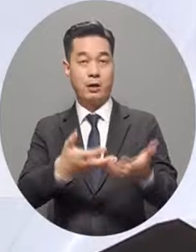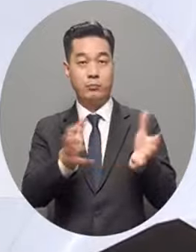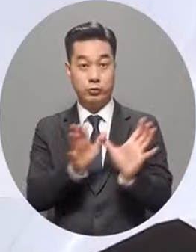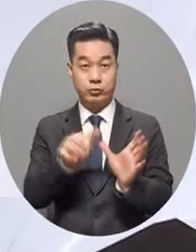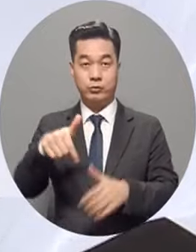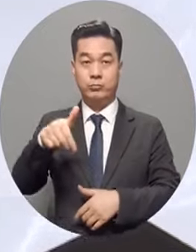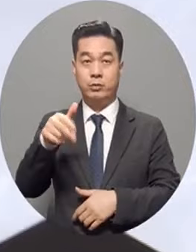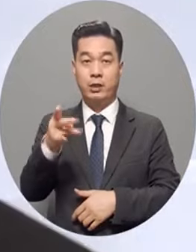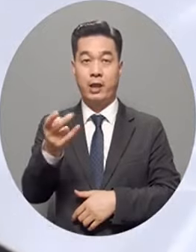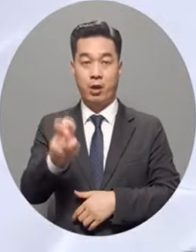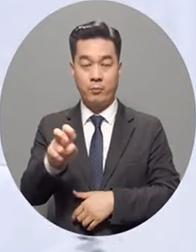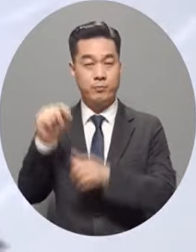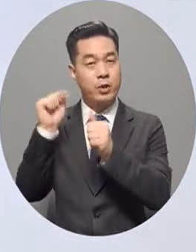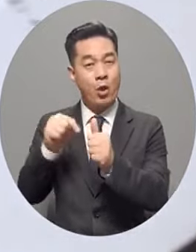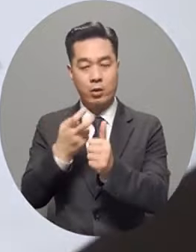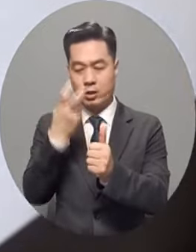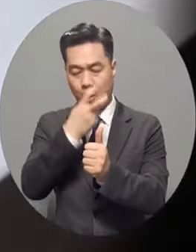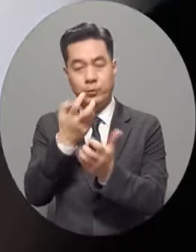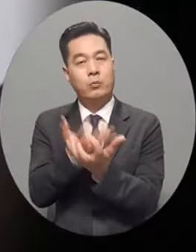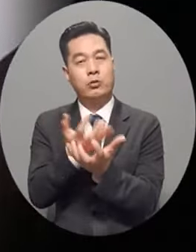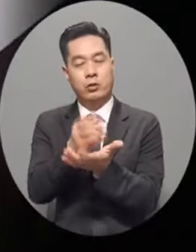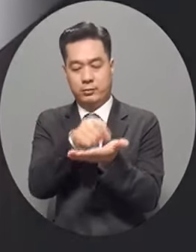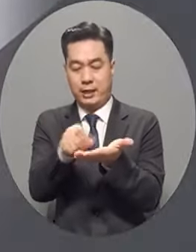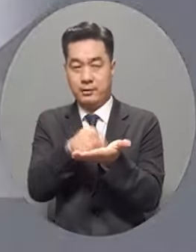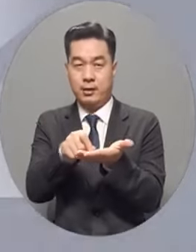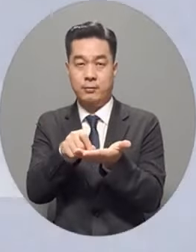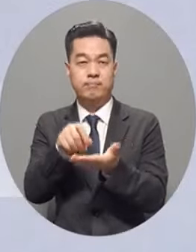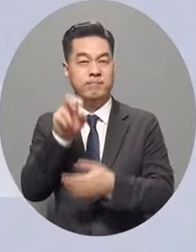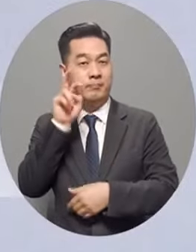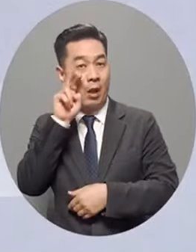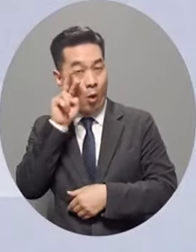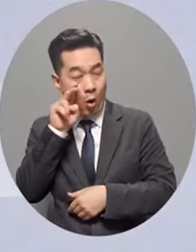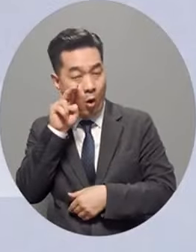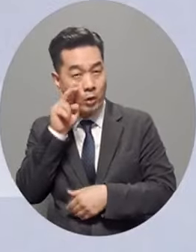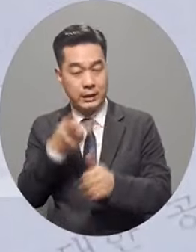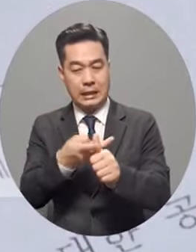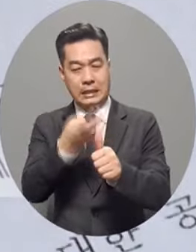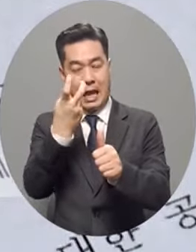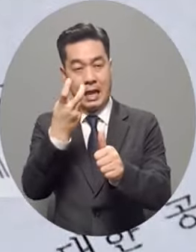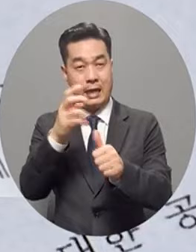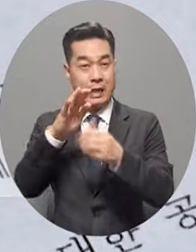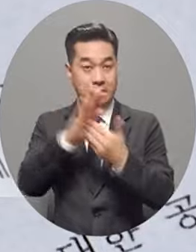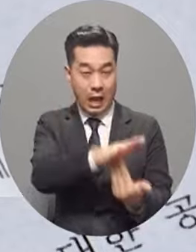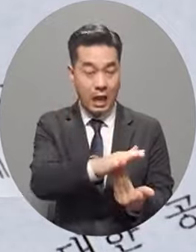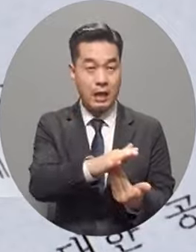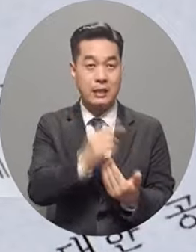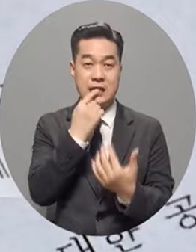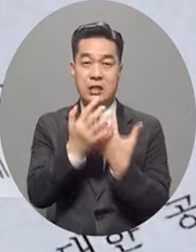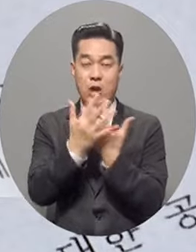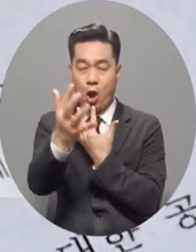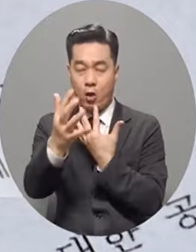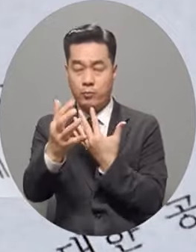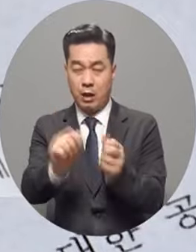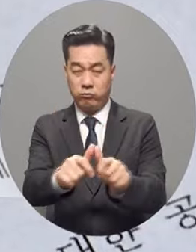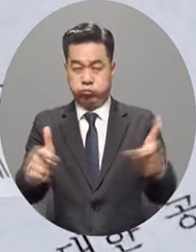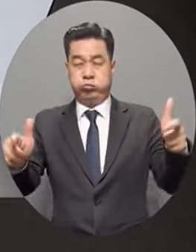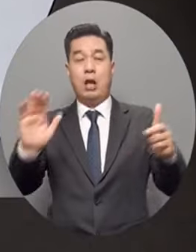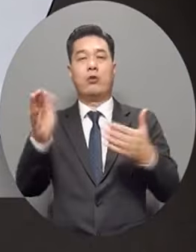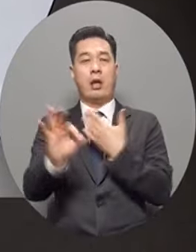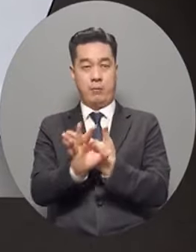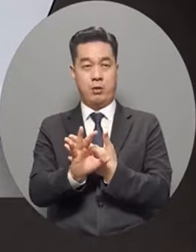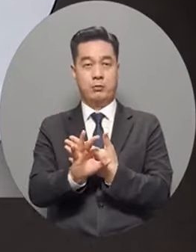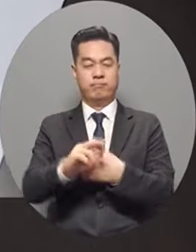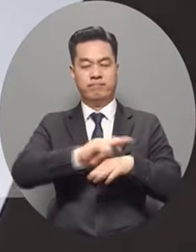검토 문건을 작성합니다. 만약 탄핵이 기각돼 촛불 시위가 더 격화되면 계엄을 선포한 뒤